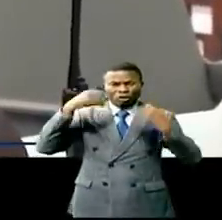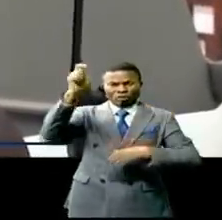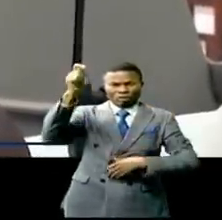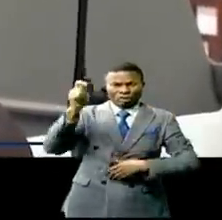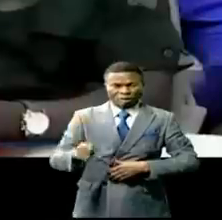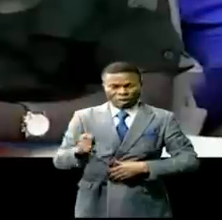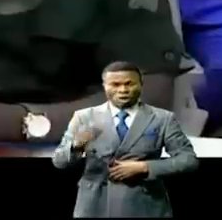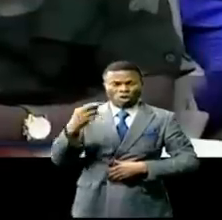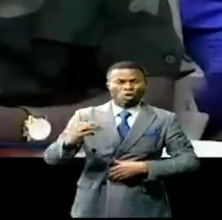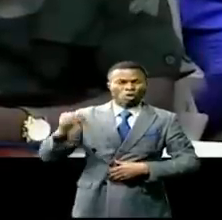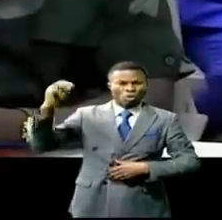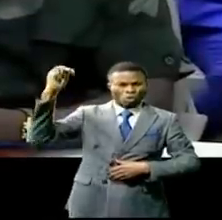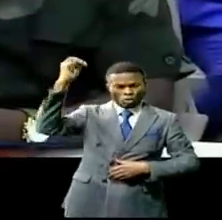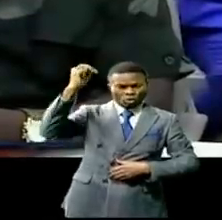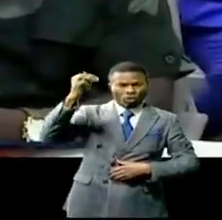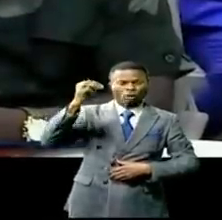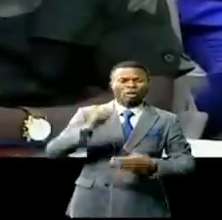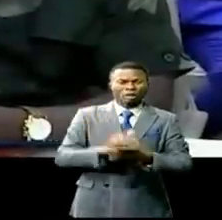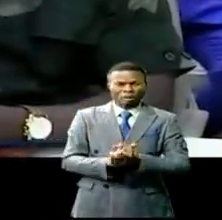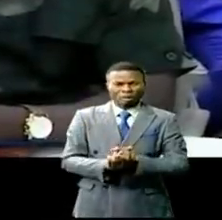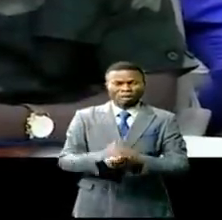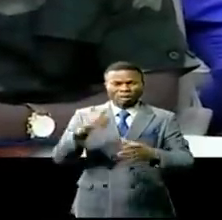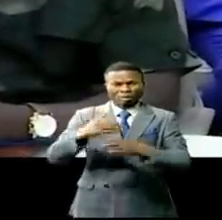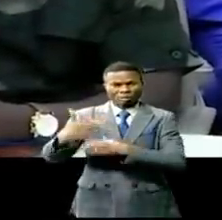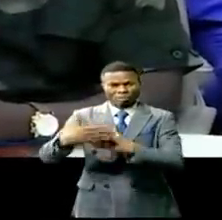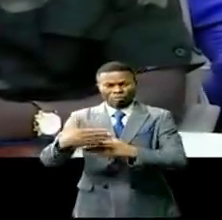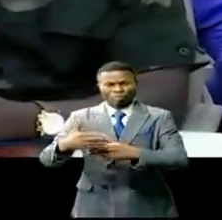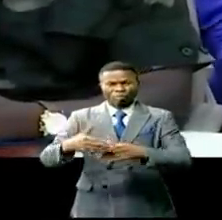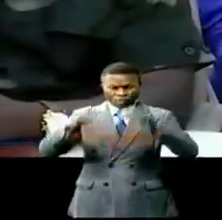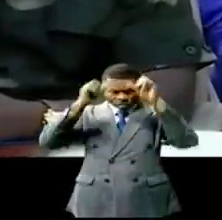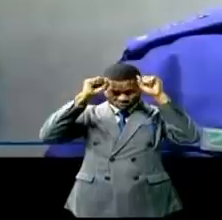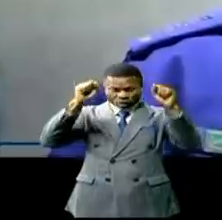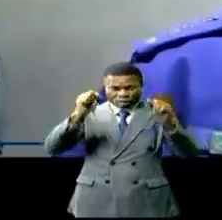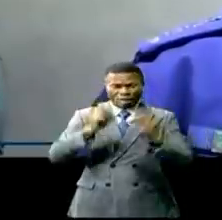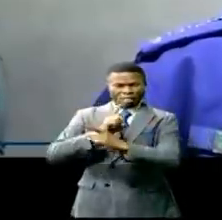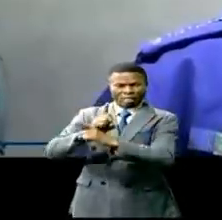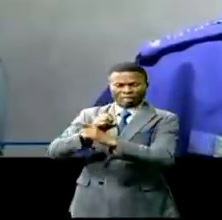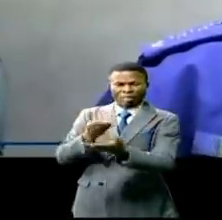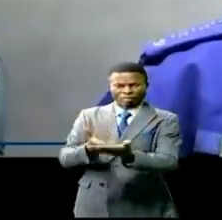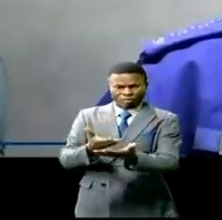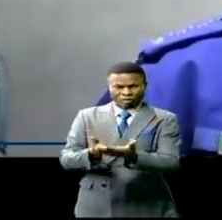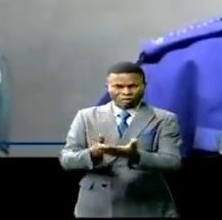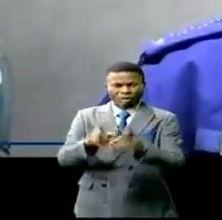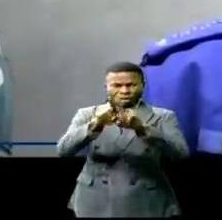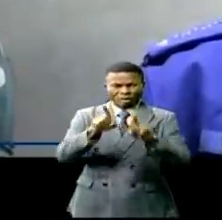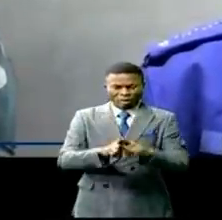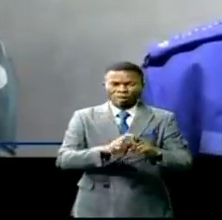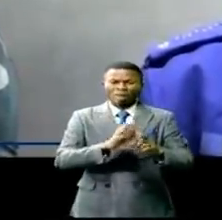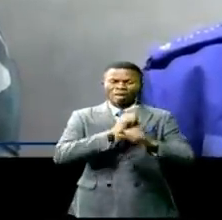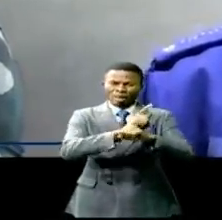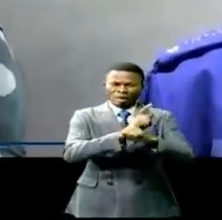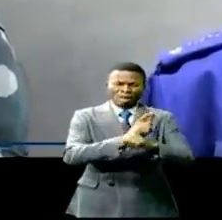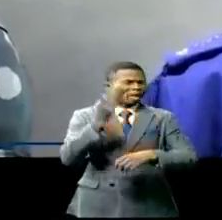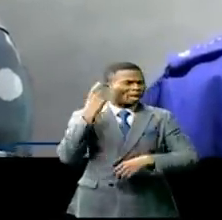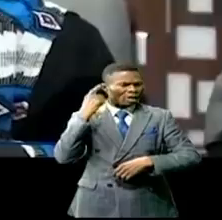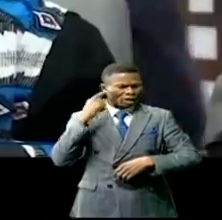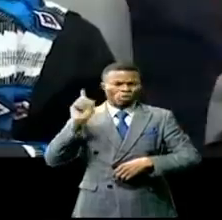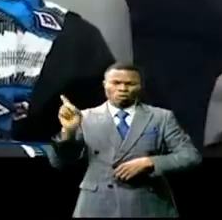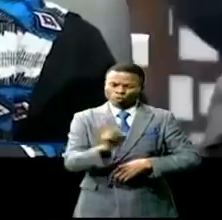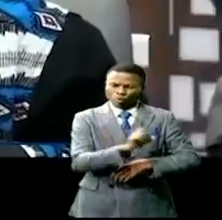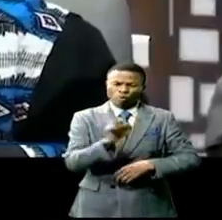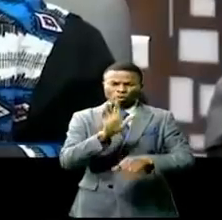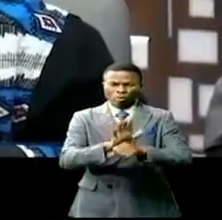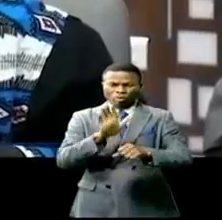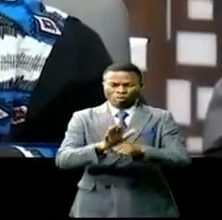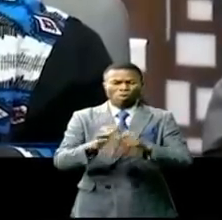des fardc aux côtés du chef d l'outil de défense et ce à des fins d'écouté tour à tour les différents